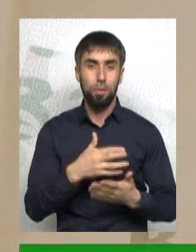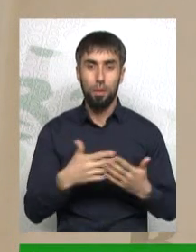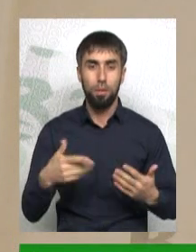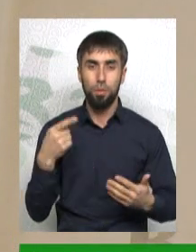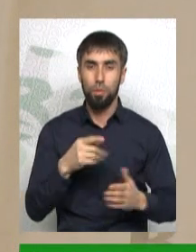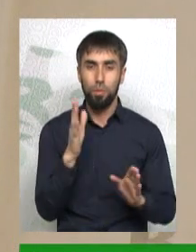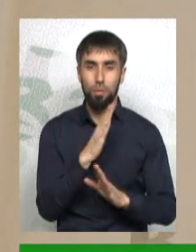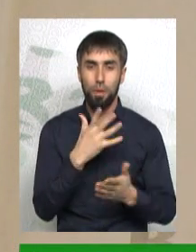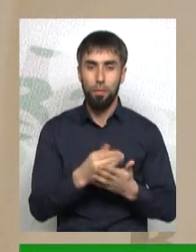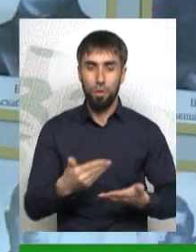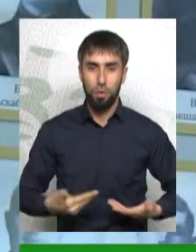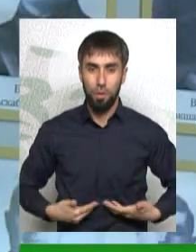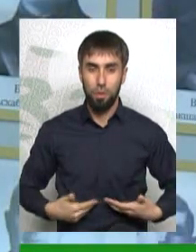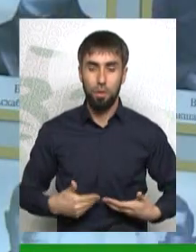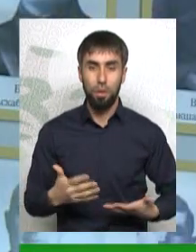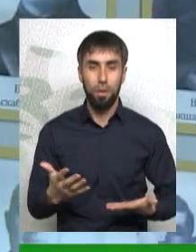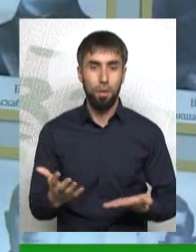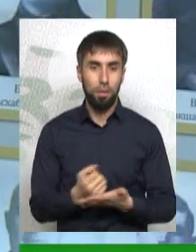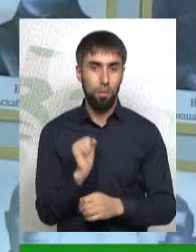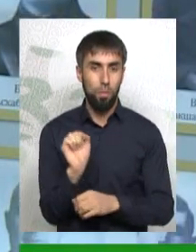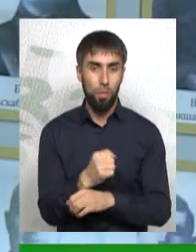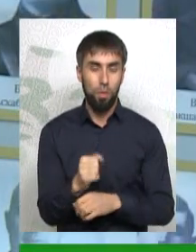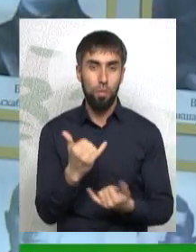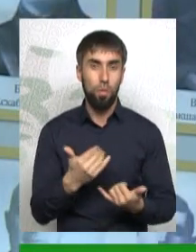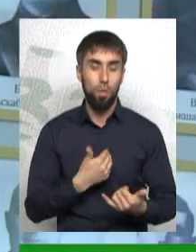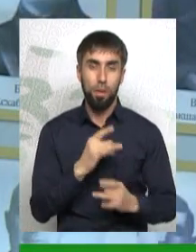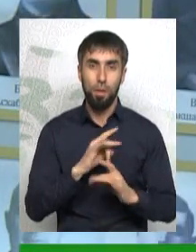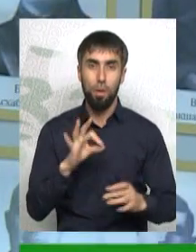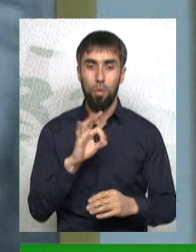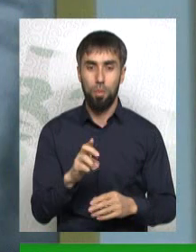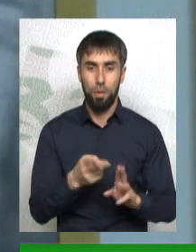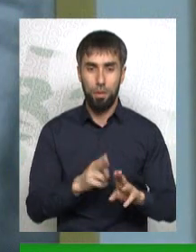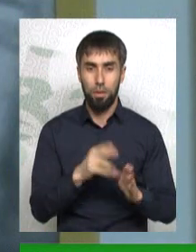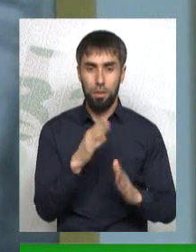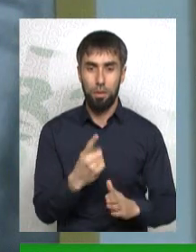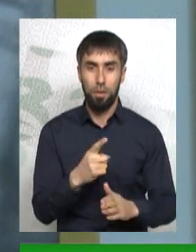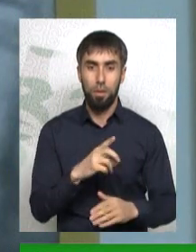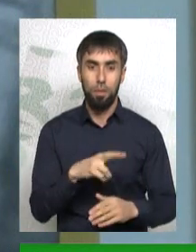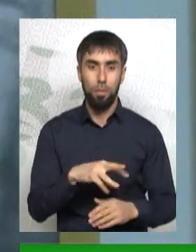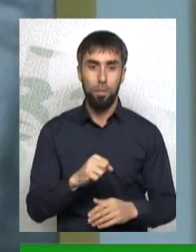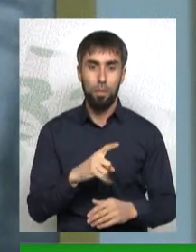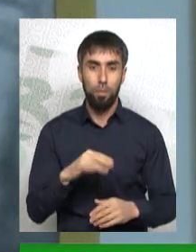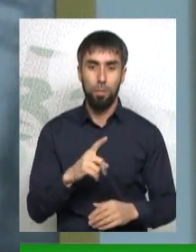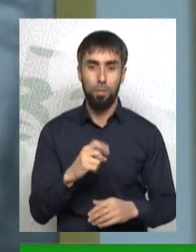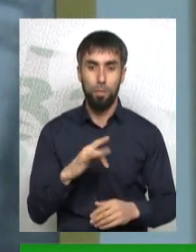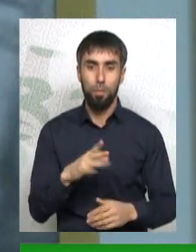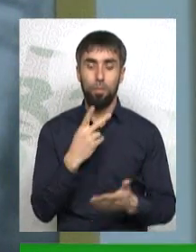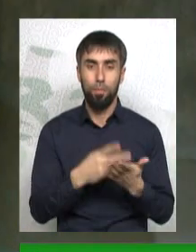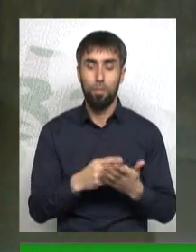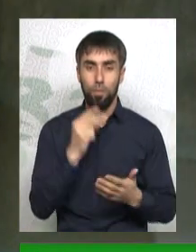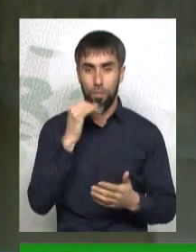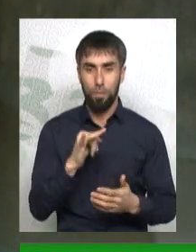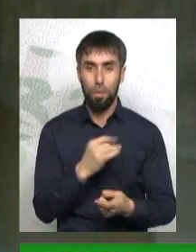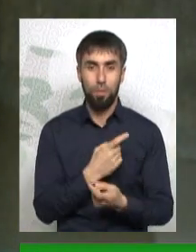героев, которые ценой собственной жизни одержали победу. Сегодня хочется рассказать об одном из них. Махмуд Хамхоев проявил мужество и стойкость, участвуя в